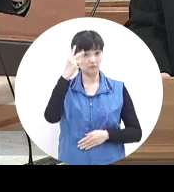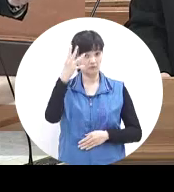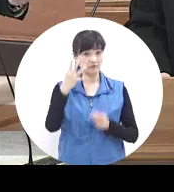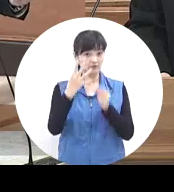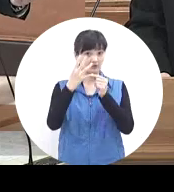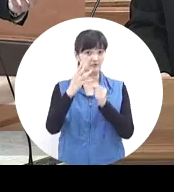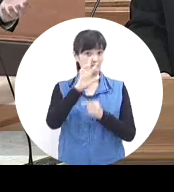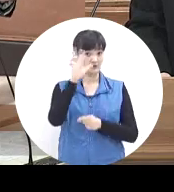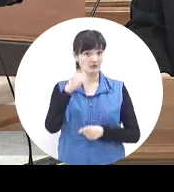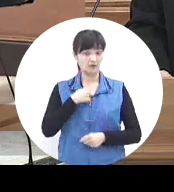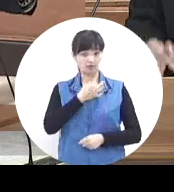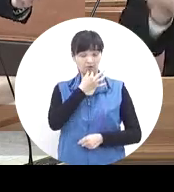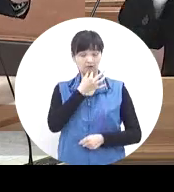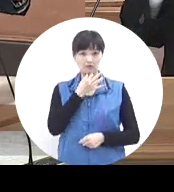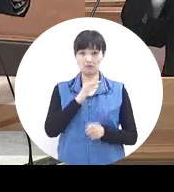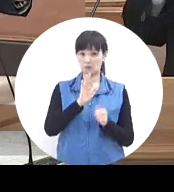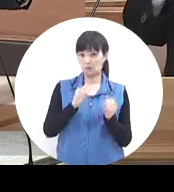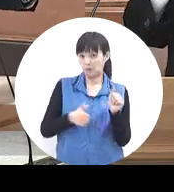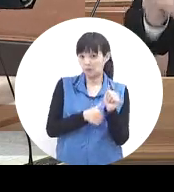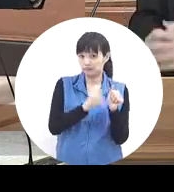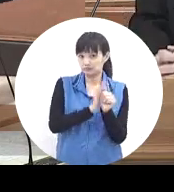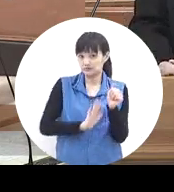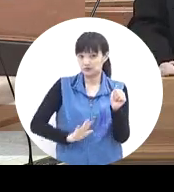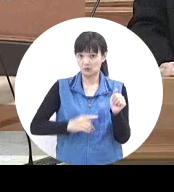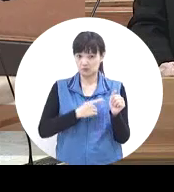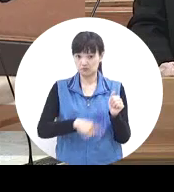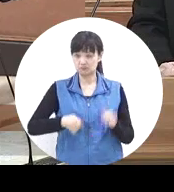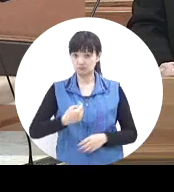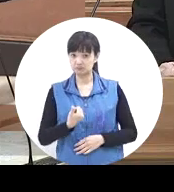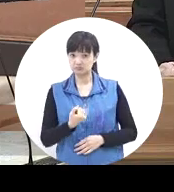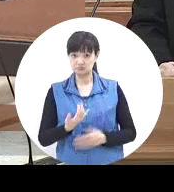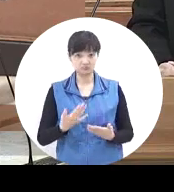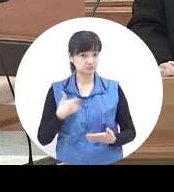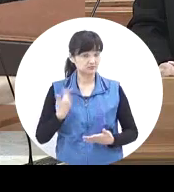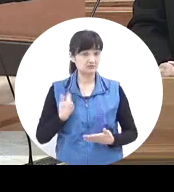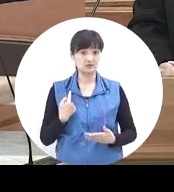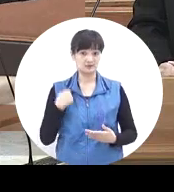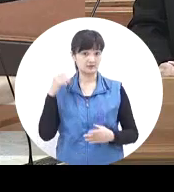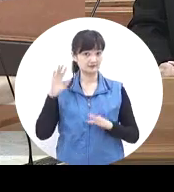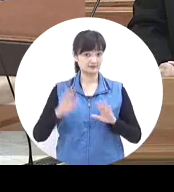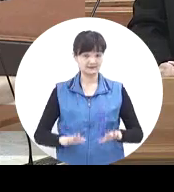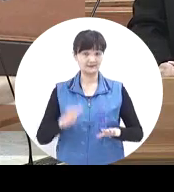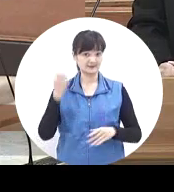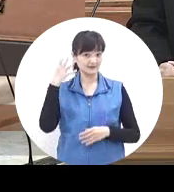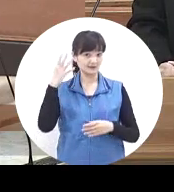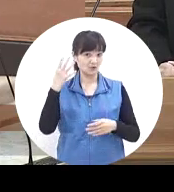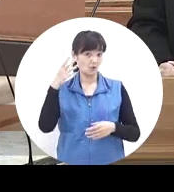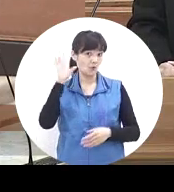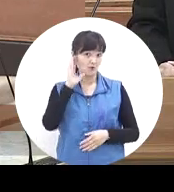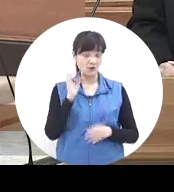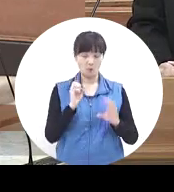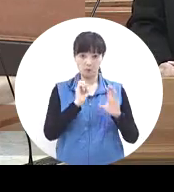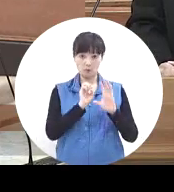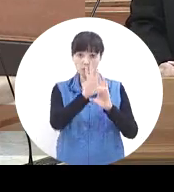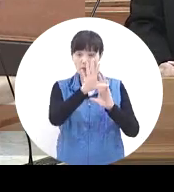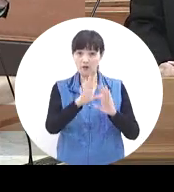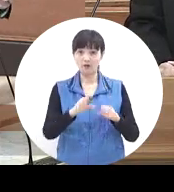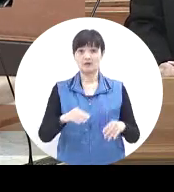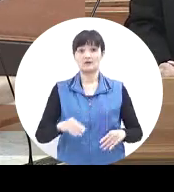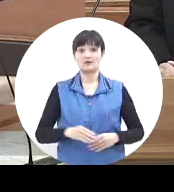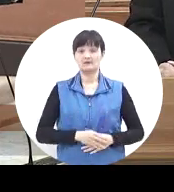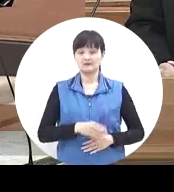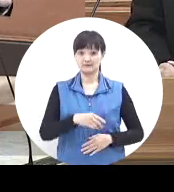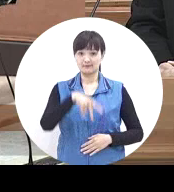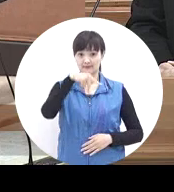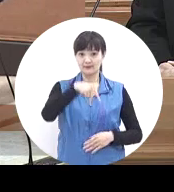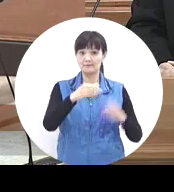作用啦。哦，也看到说新闻有说这个丹麦已经全国禁止施打 AZ 疫苗啦，所以呢，因